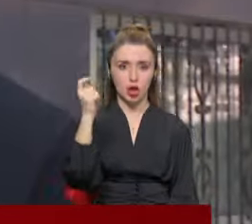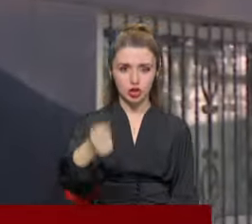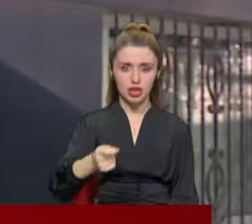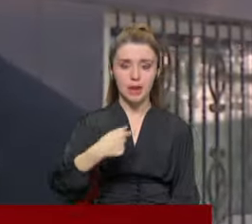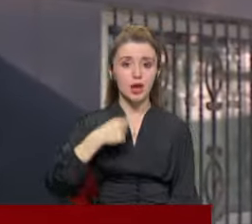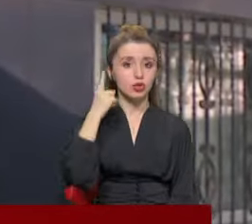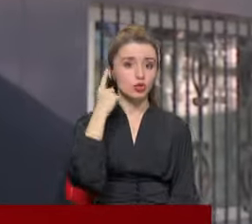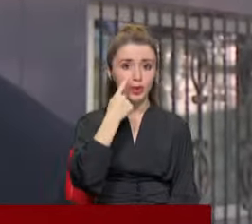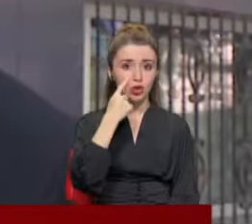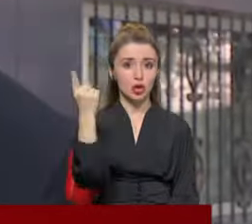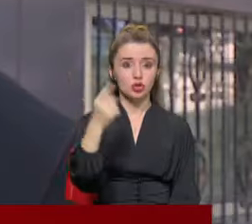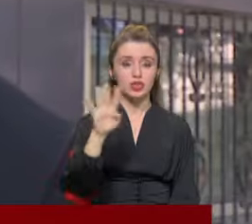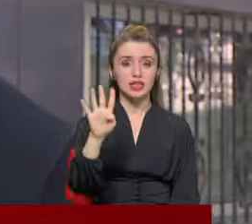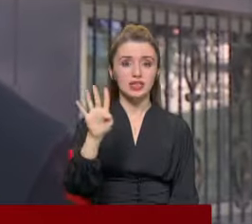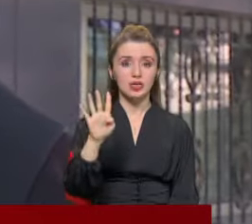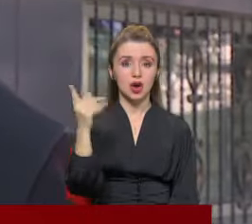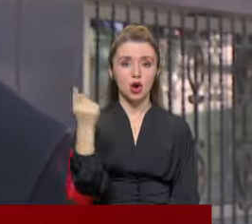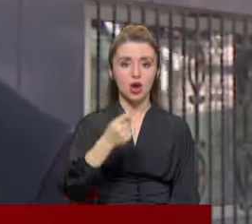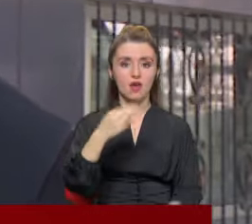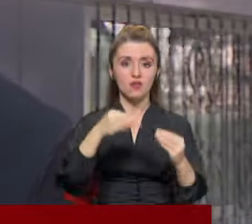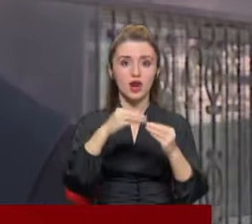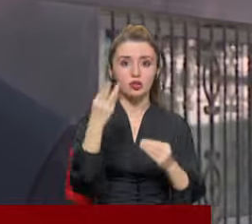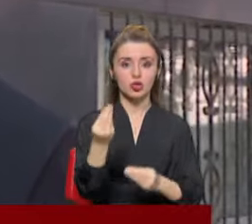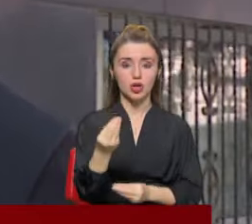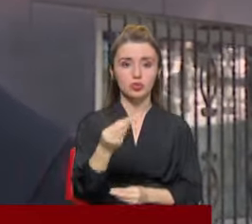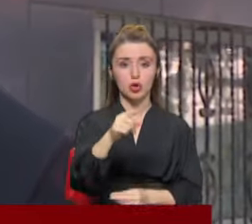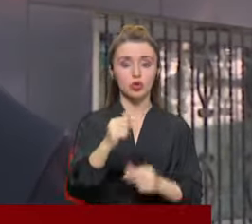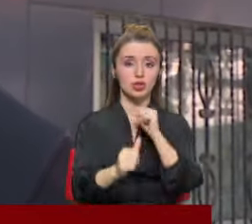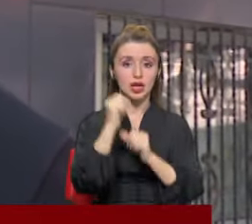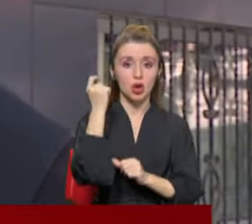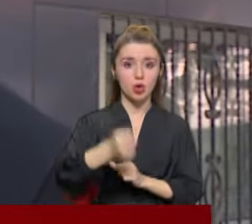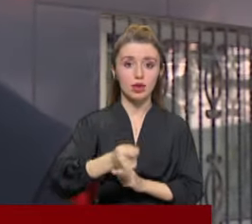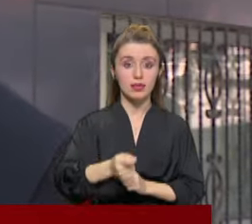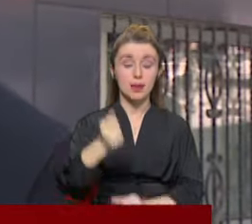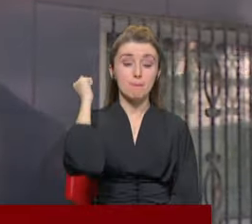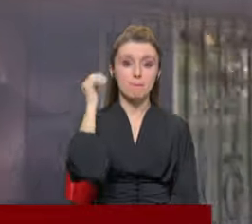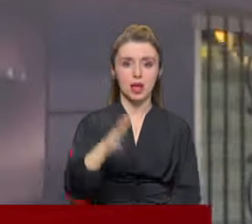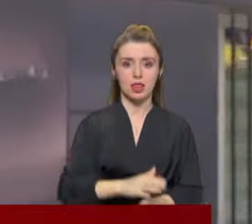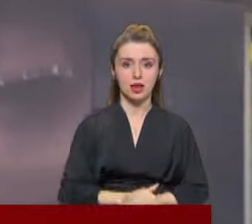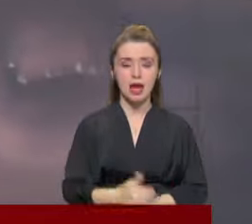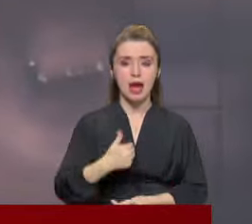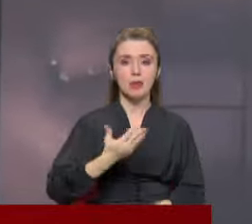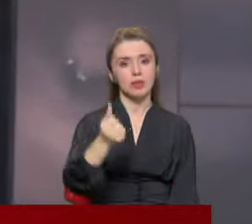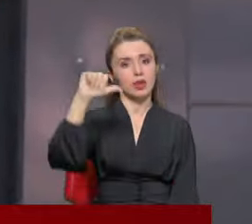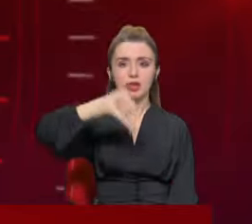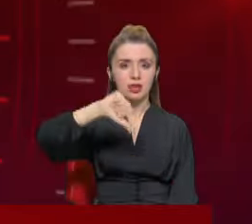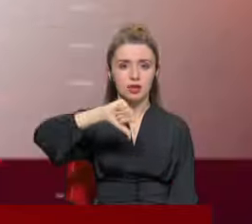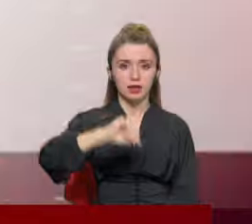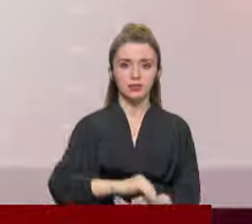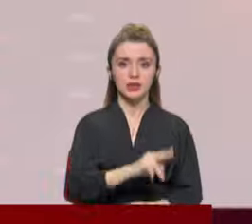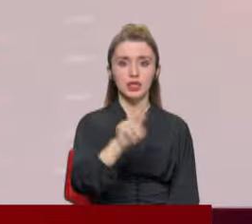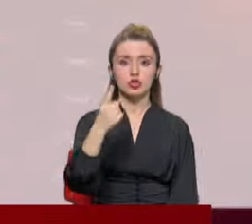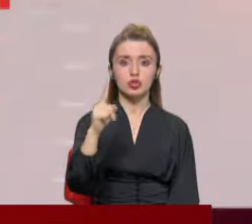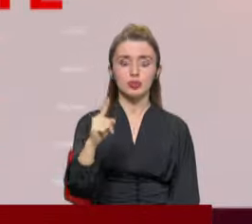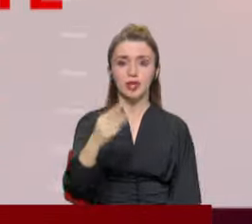Ben duyduğum kadarıyla %40 oranında bir faiz olacakmış. Onun geri dönüşümü ciddi anlamda maliyet yani. Ben alamam yani, açık konuşayım. 700